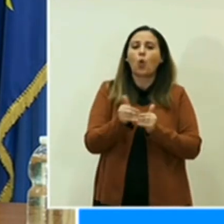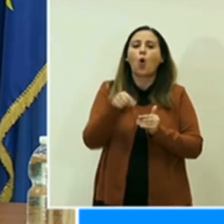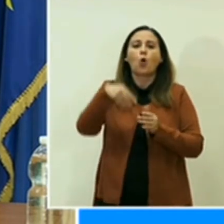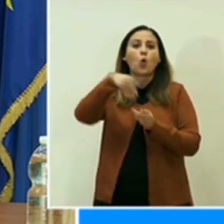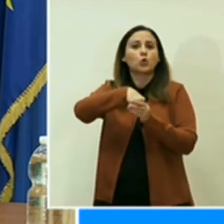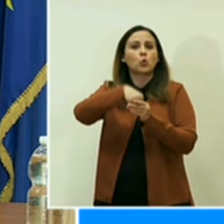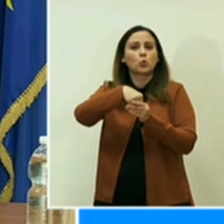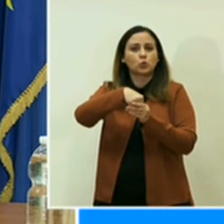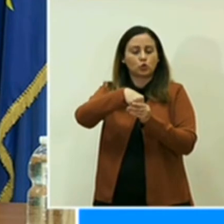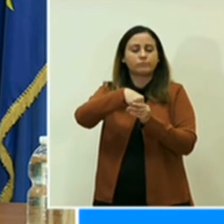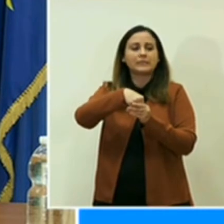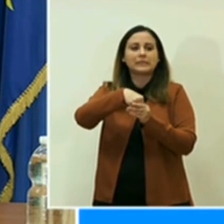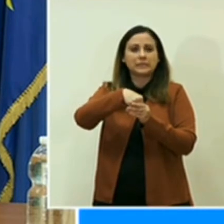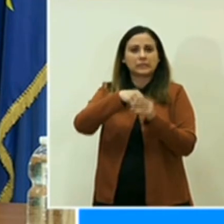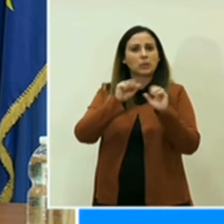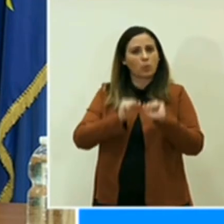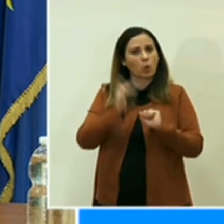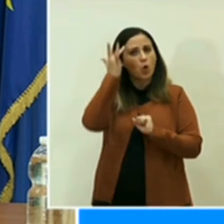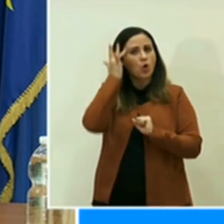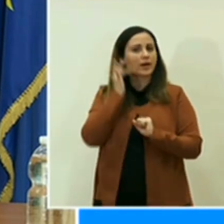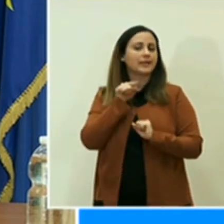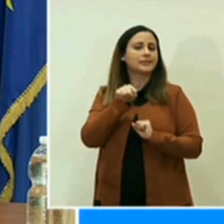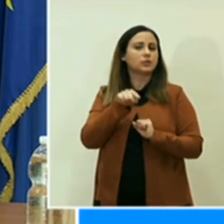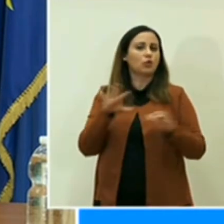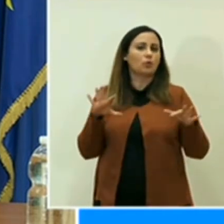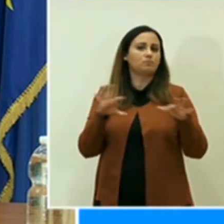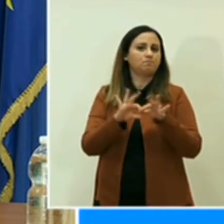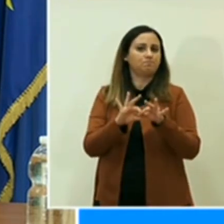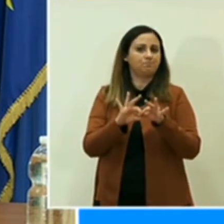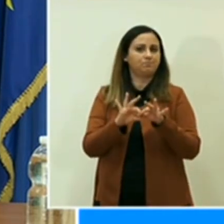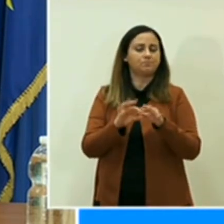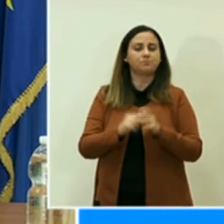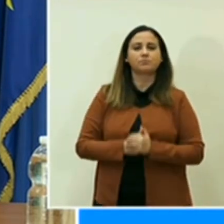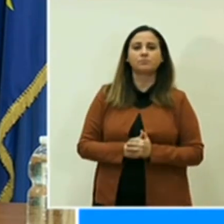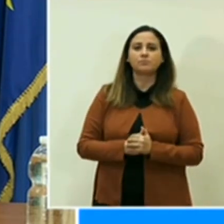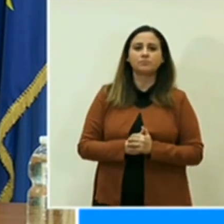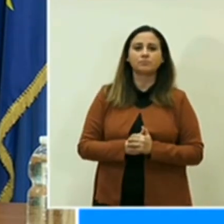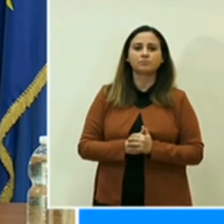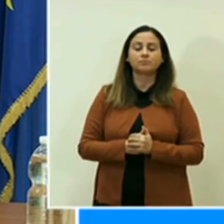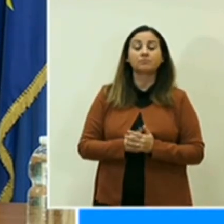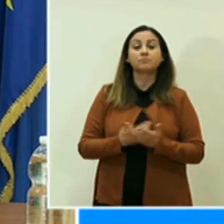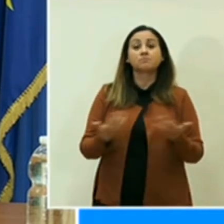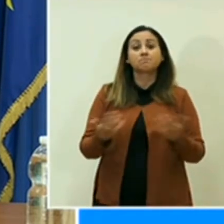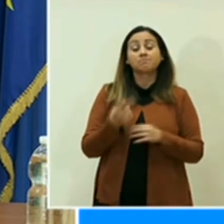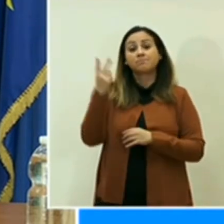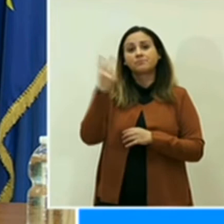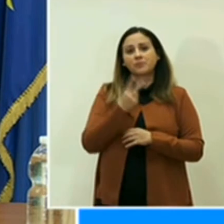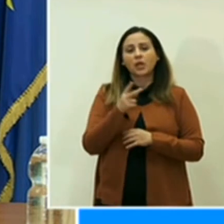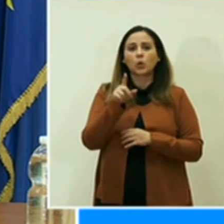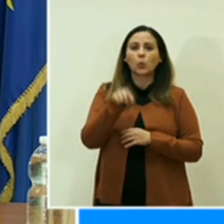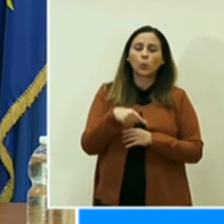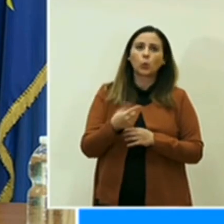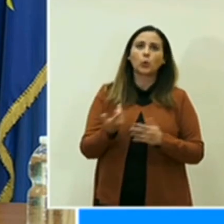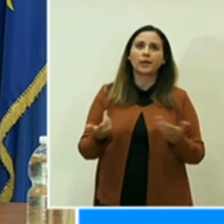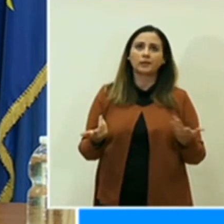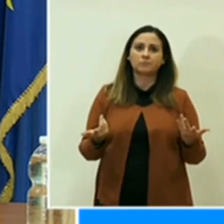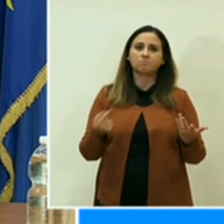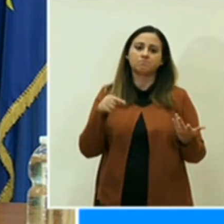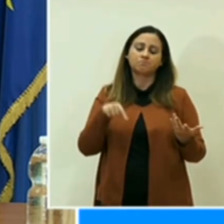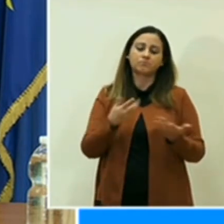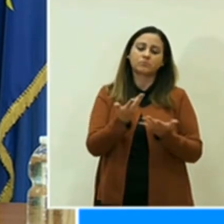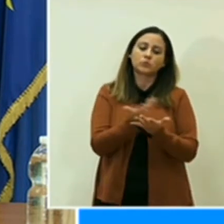vista particolarmente rischiose. Quindi è vero anche. Leggevo questa notizia